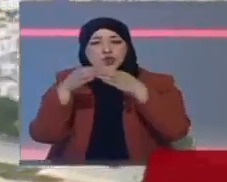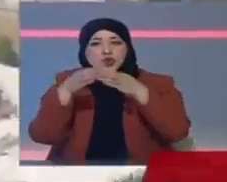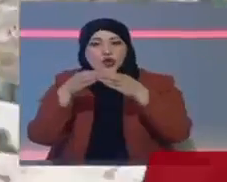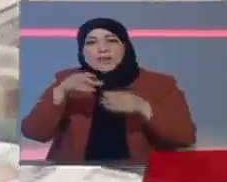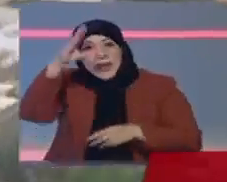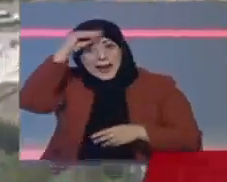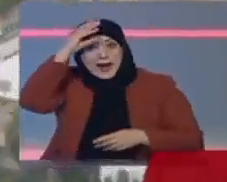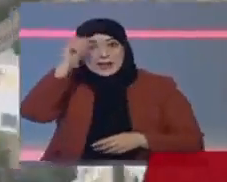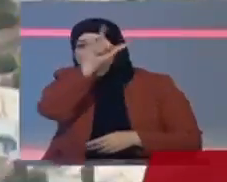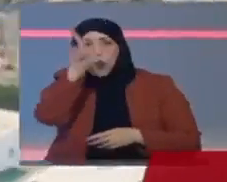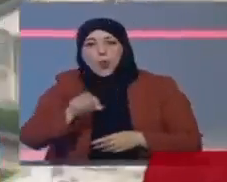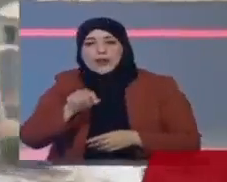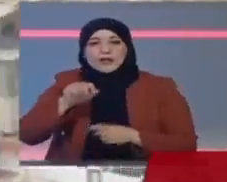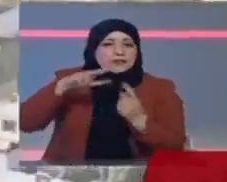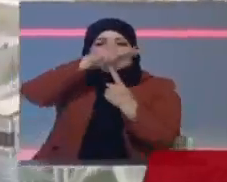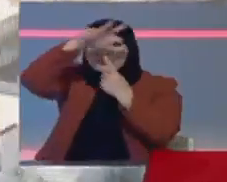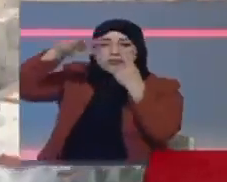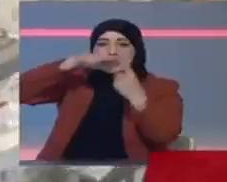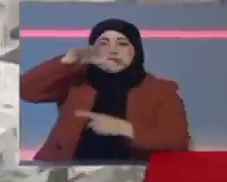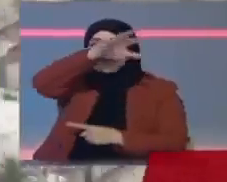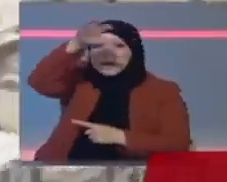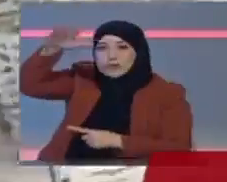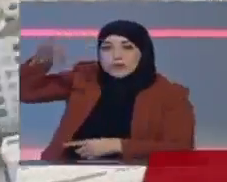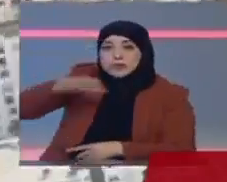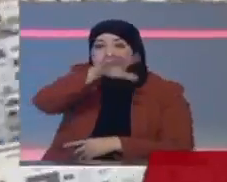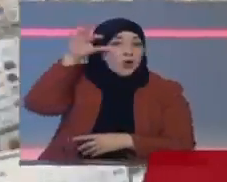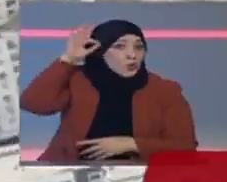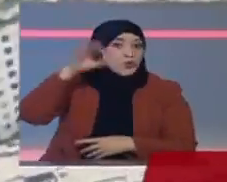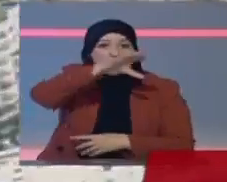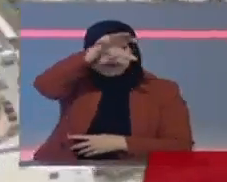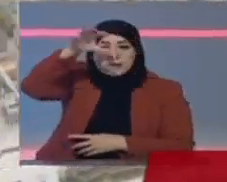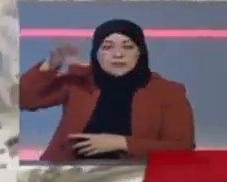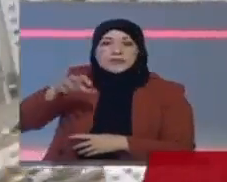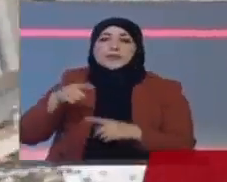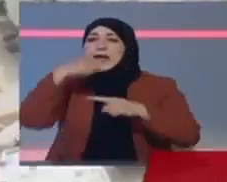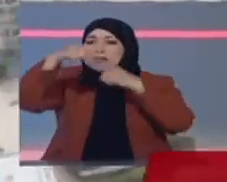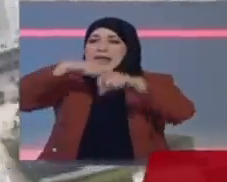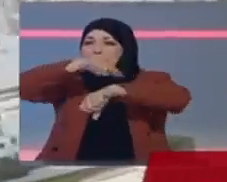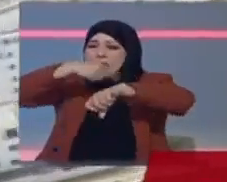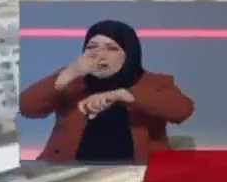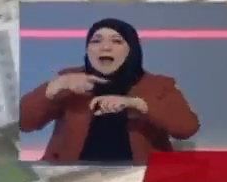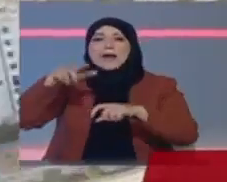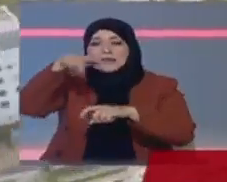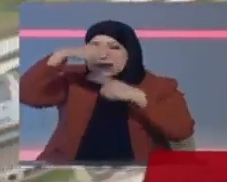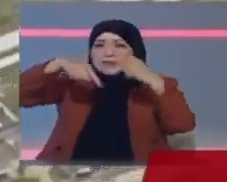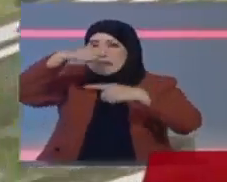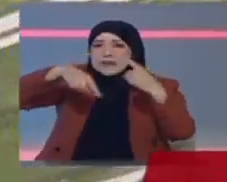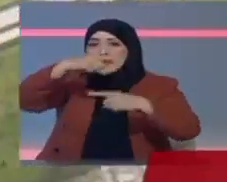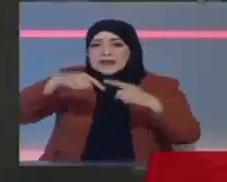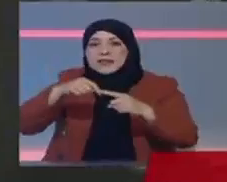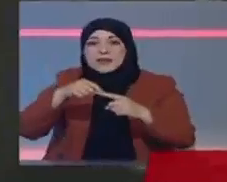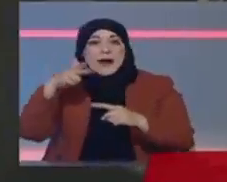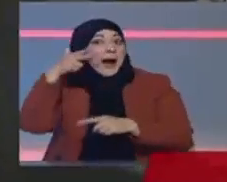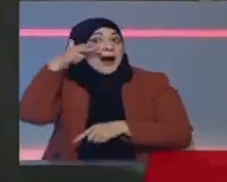على المدى الجوي لتونس الكبرى في طلعات جويه على مدار الساعه عدسه الكاميرا